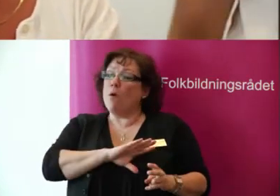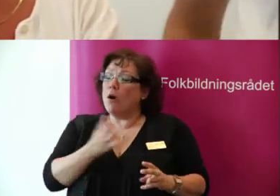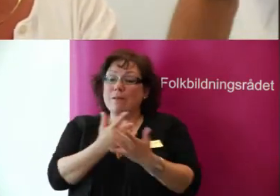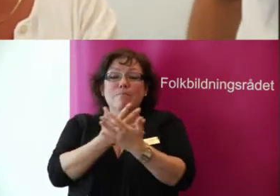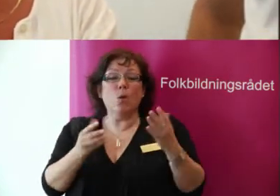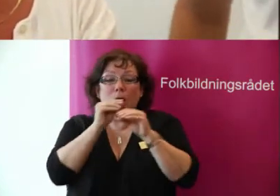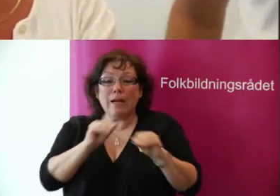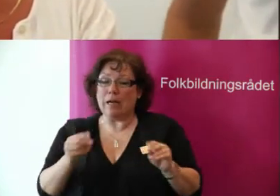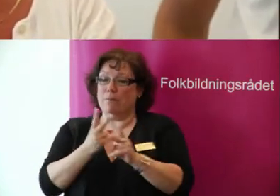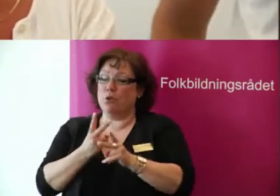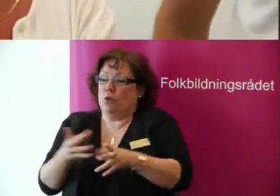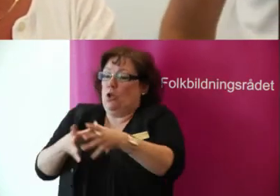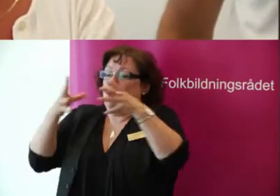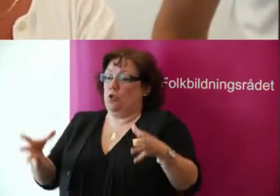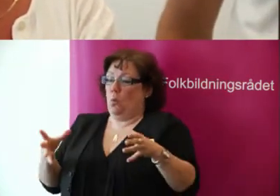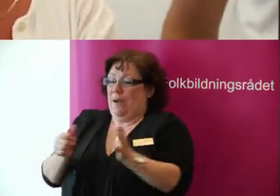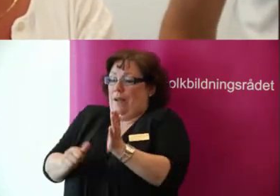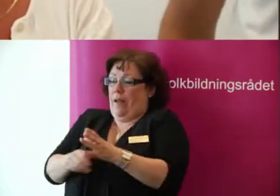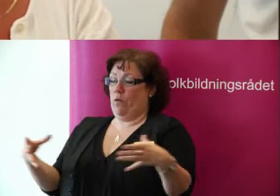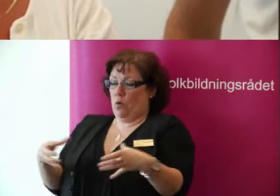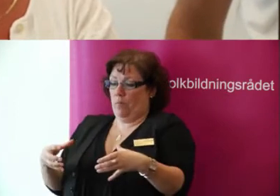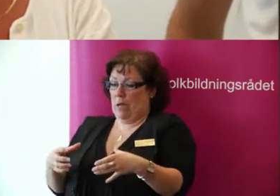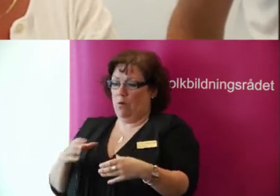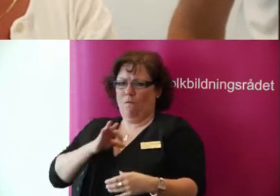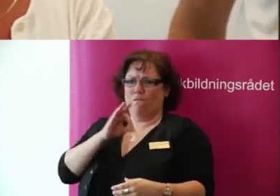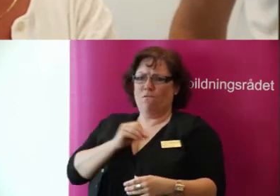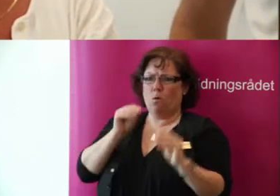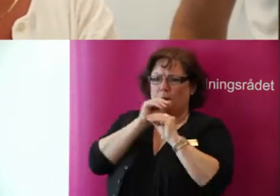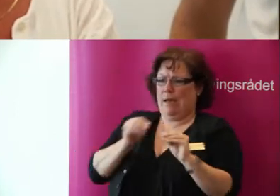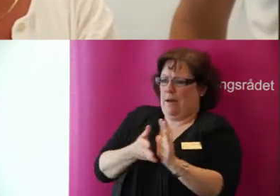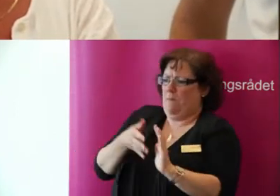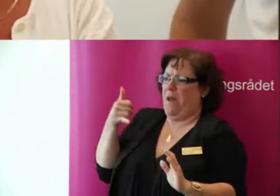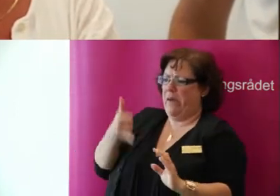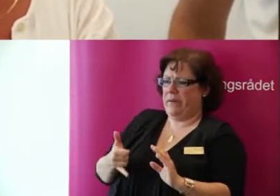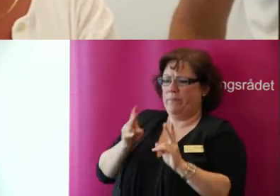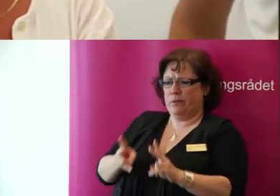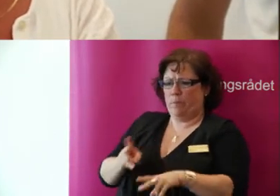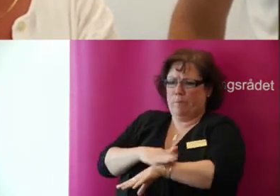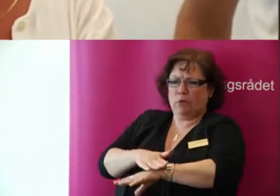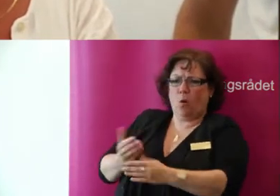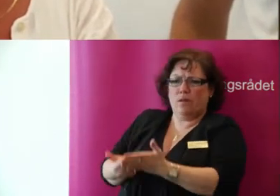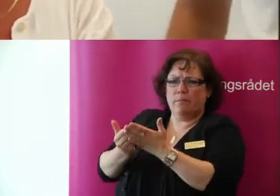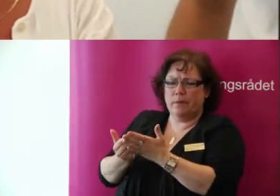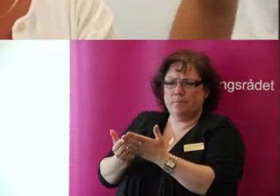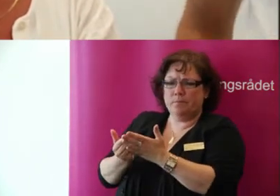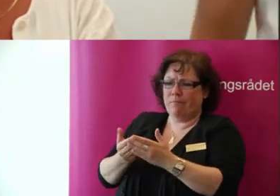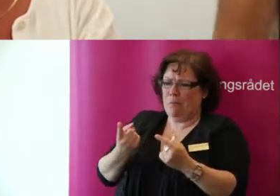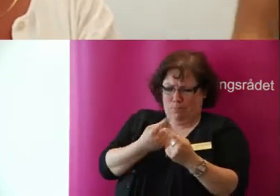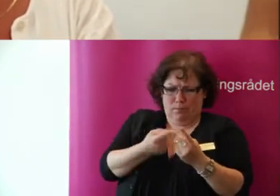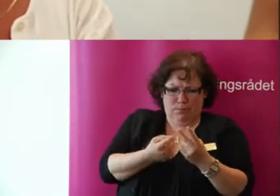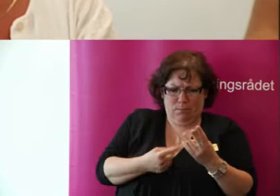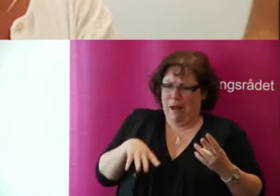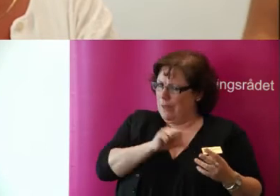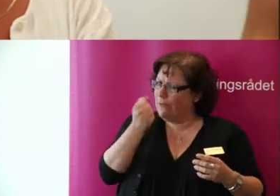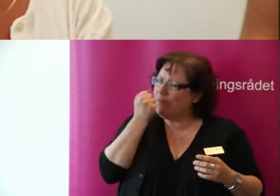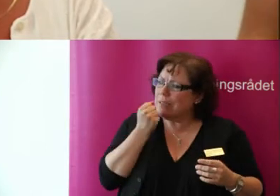stora studiegrupper och då blir det ju få lärare som kan vara med som pedagogisk personal och hjälpa till. Så jag menar, alla de faktorerna är